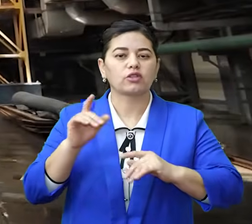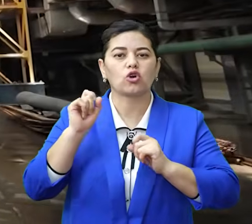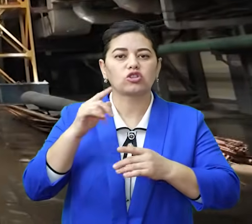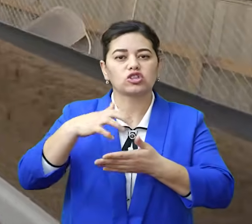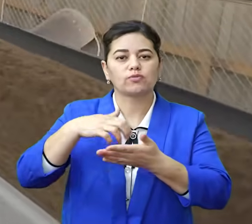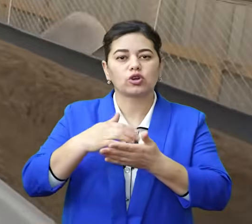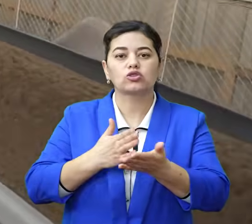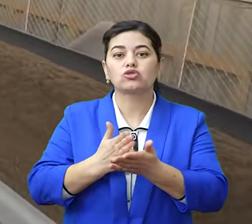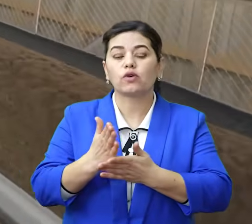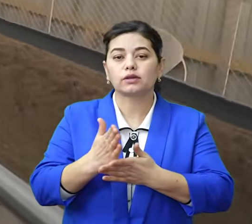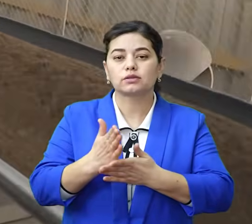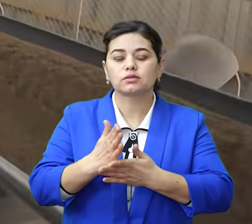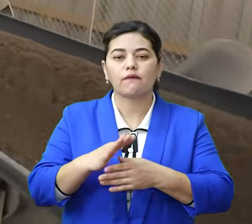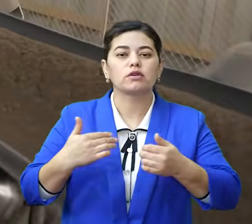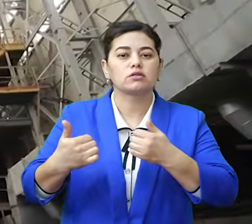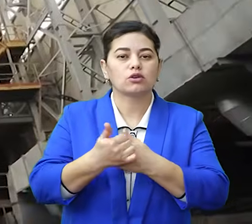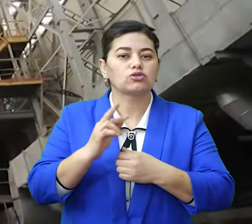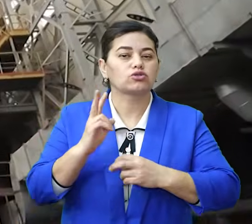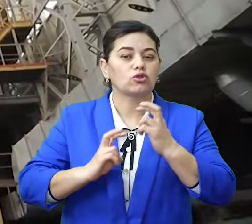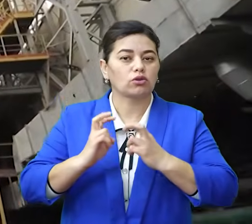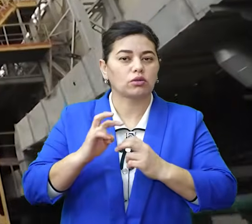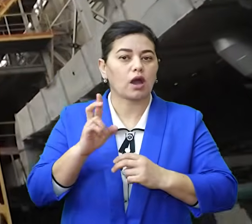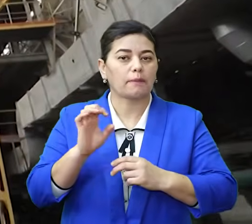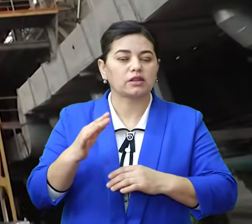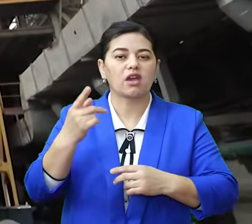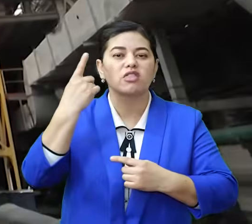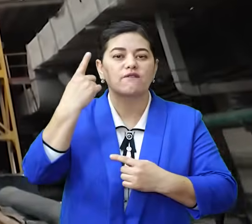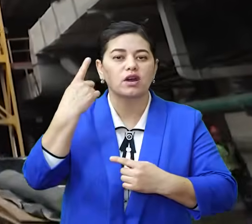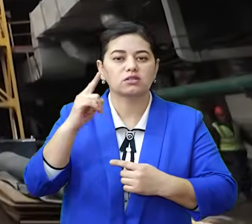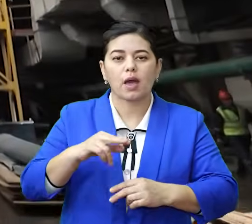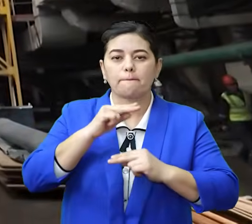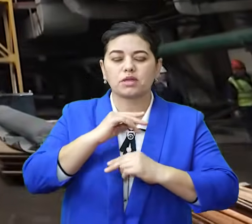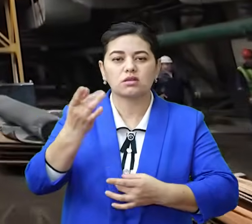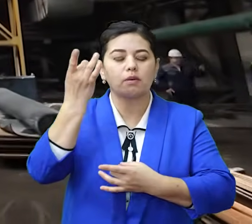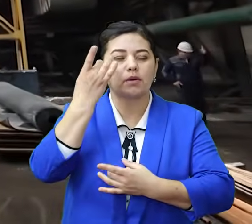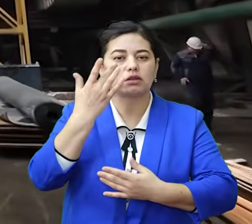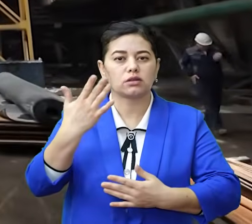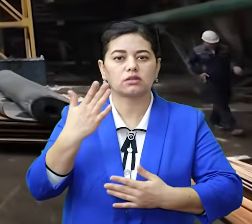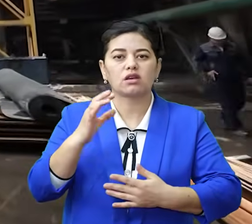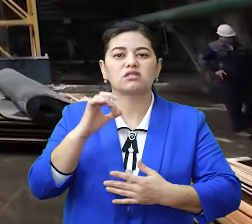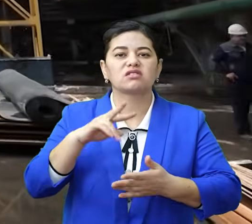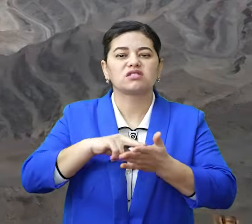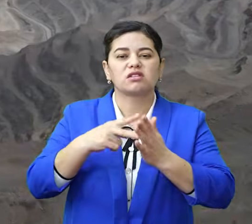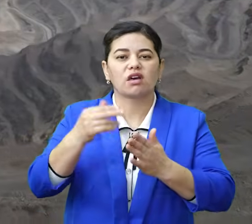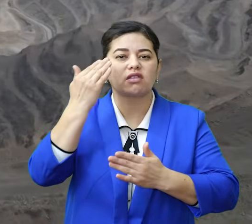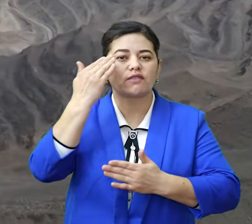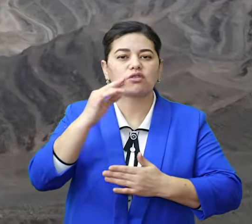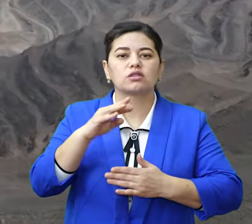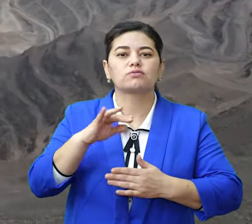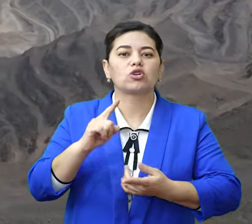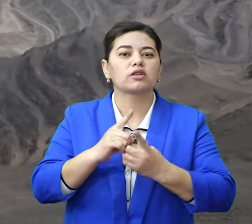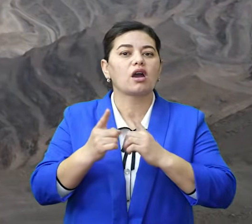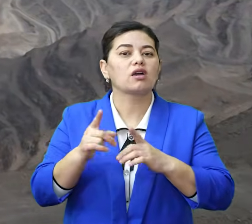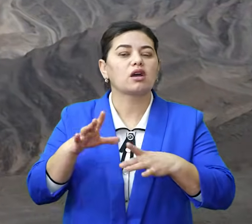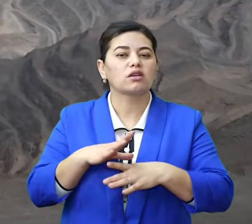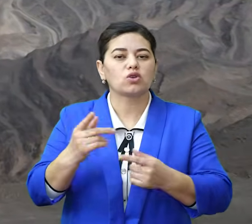ishlab chiqarish sohasida yetakchi korxona, balki innovatsiya, mehnat madaniyati va strategik tafakkur timsoliga